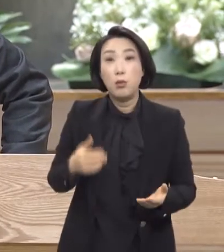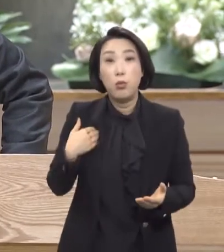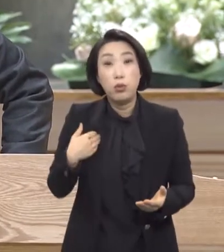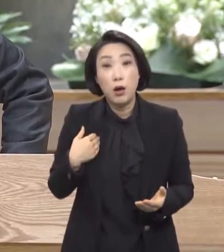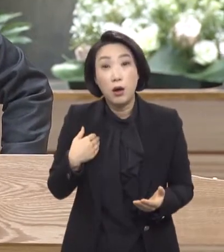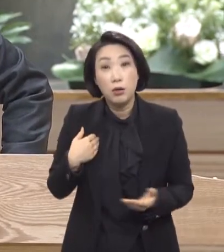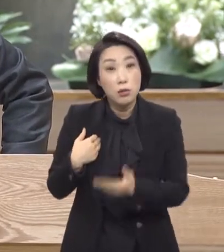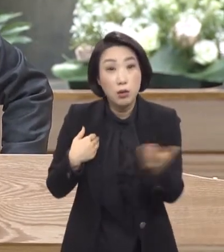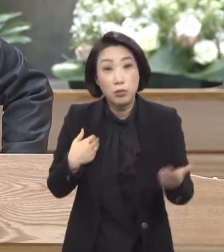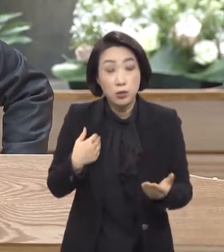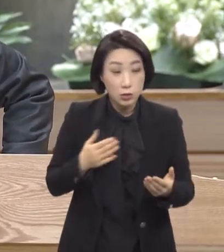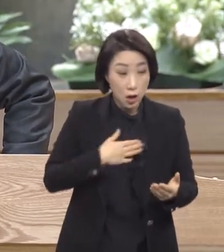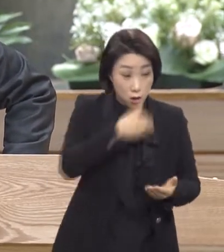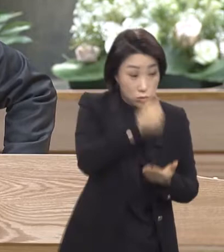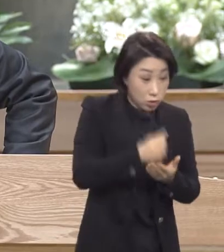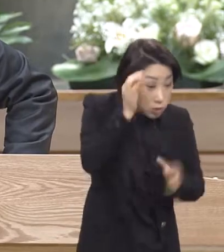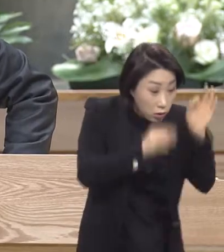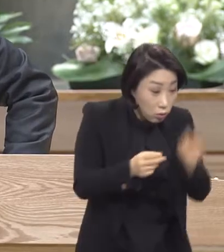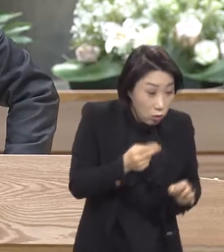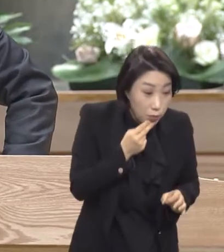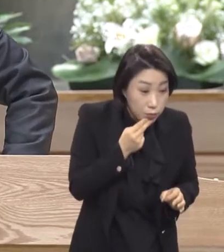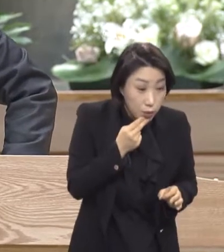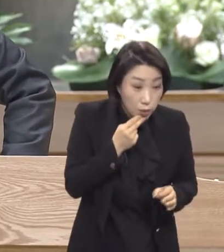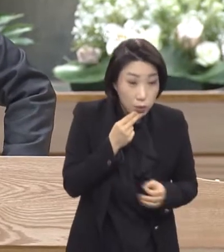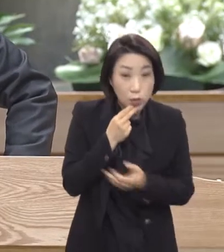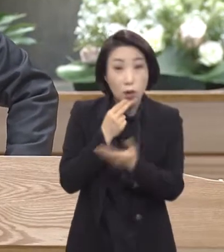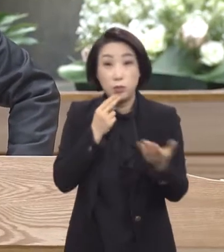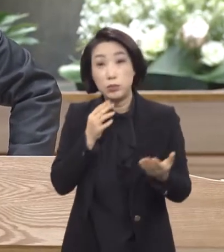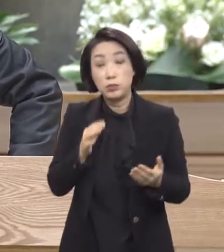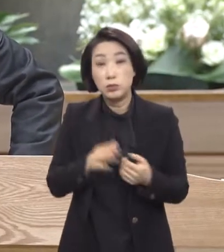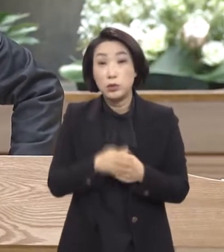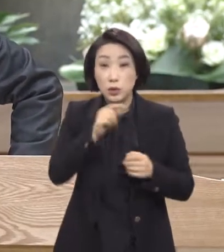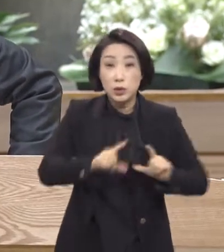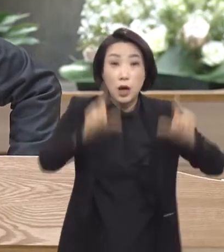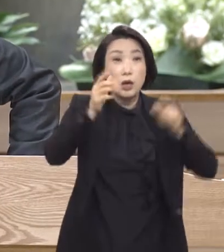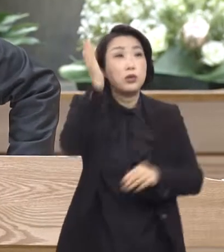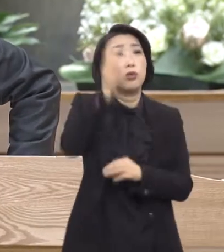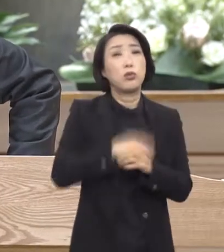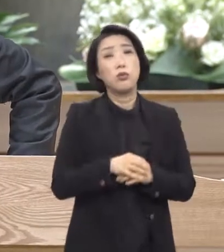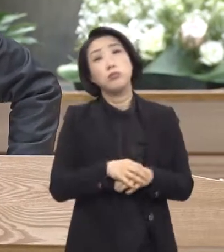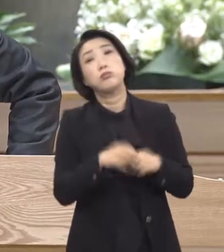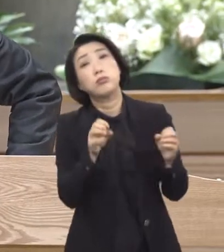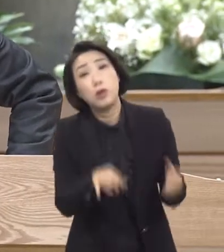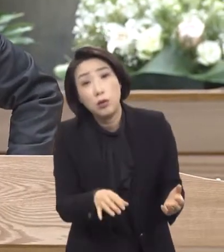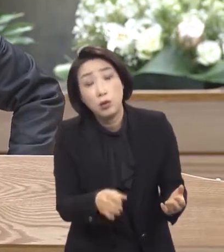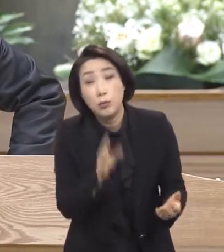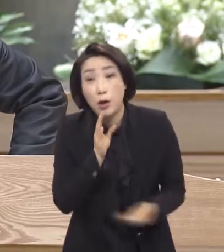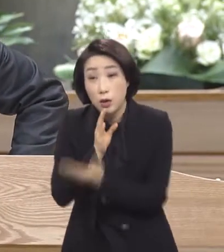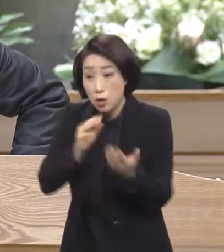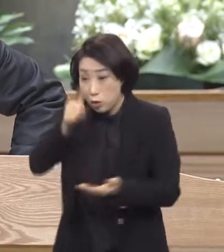따져서 죄를 못 찾으면 그날의 설교는 실패해요. 죄를 찾으면